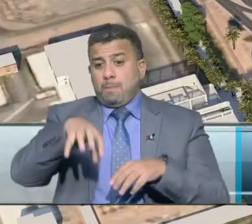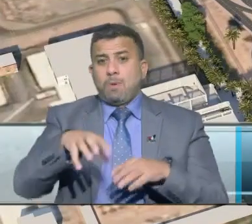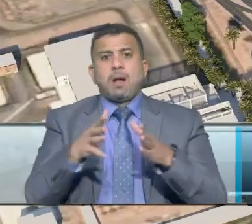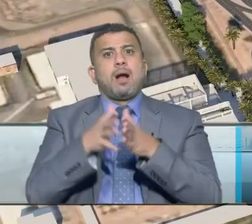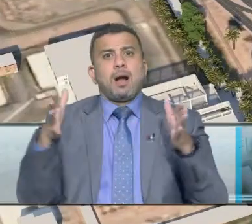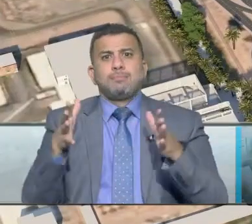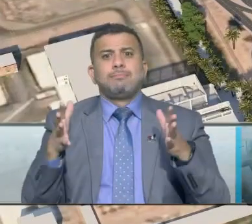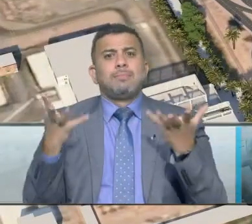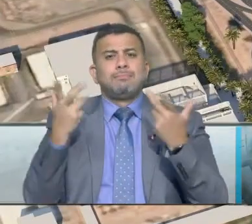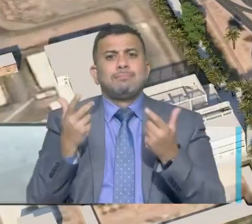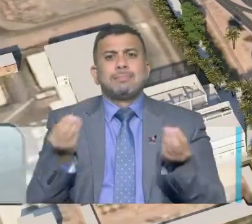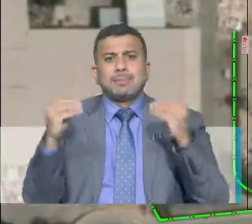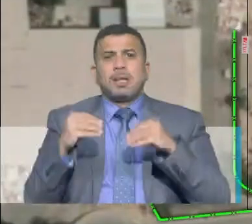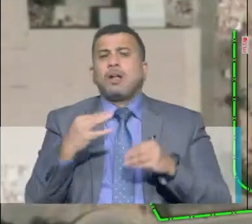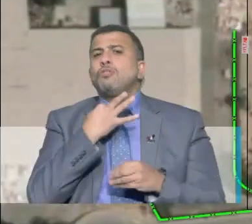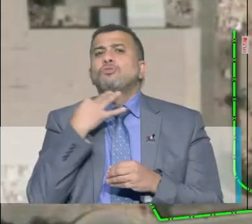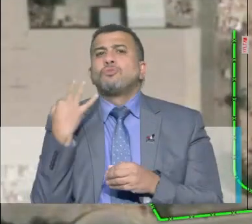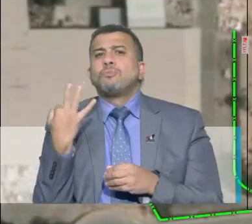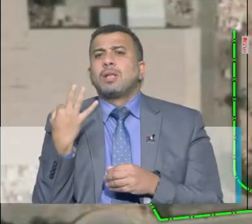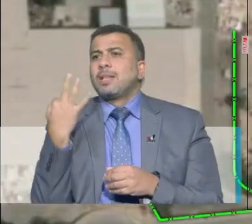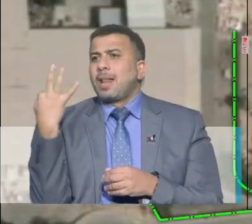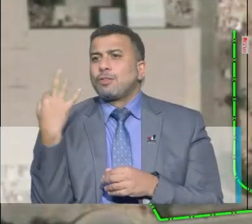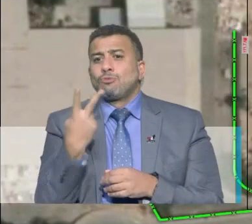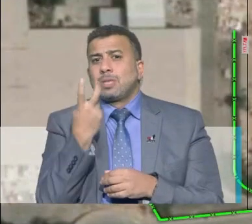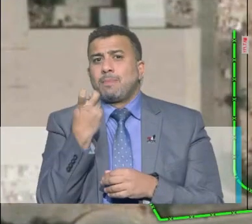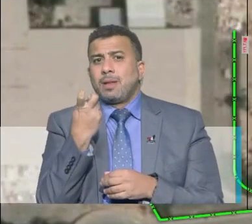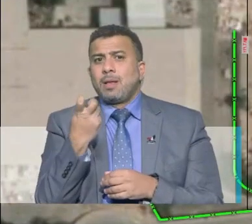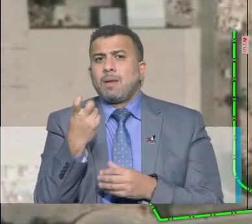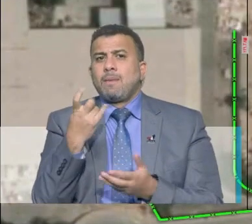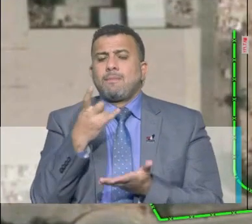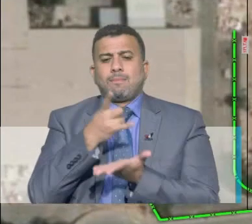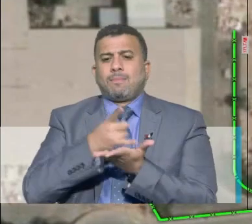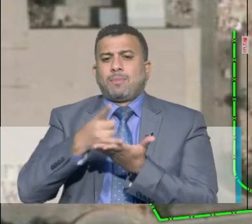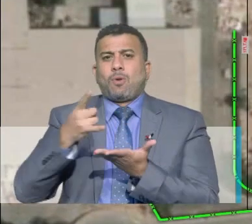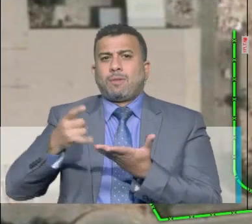يستوعب أكثر من تقريبا 373 موقف للسيارات،